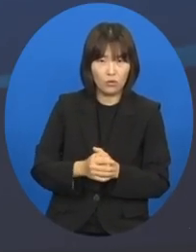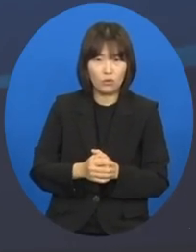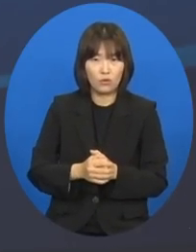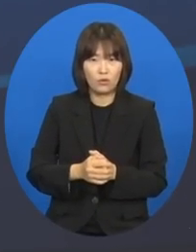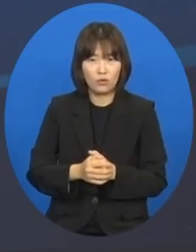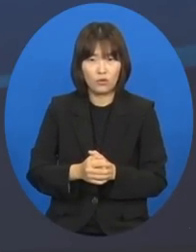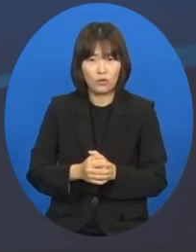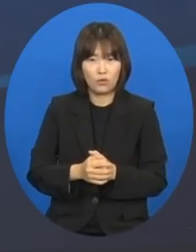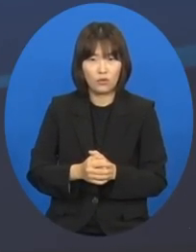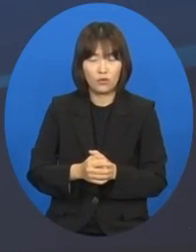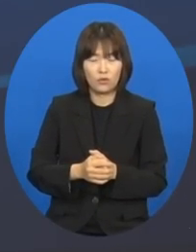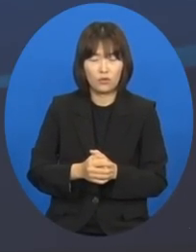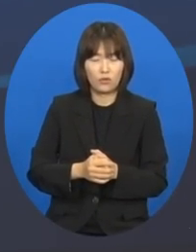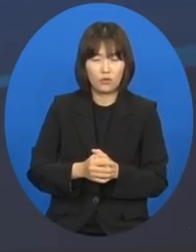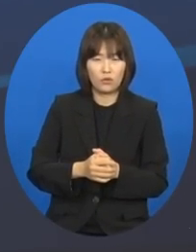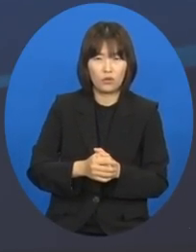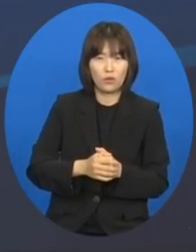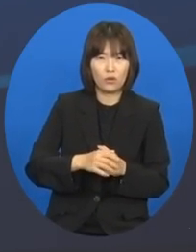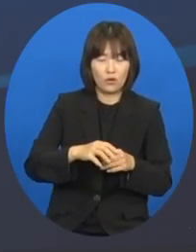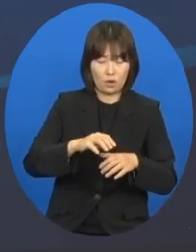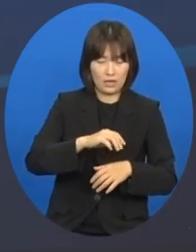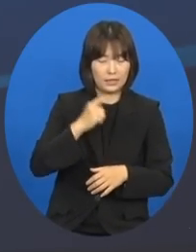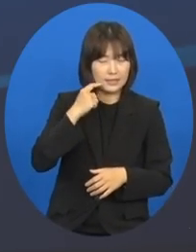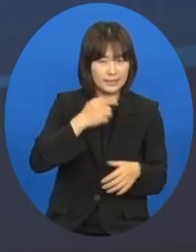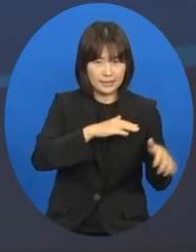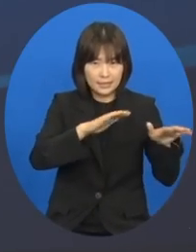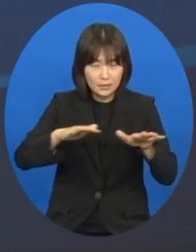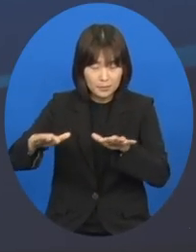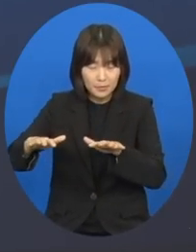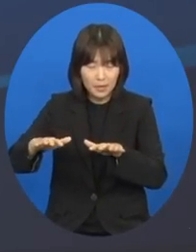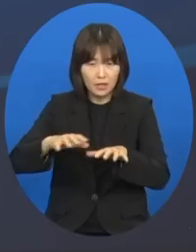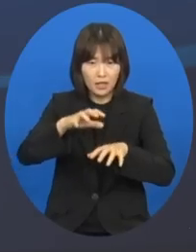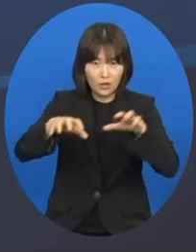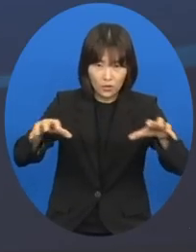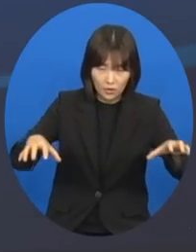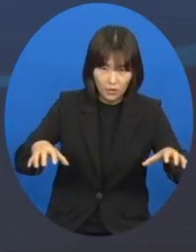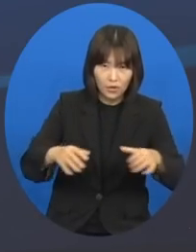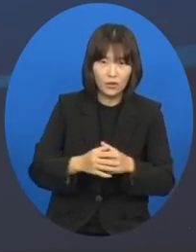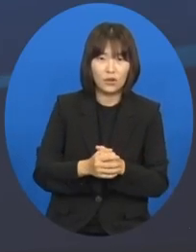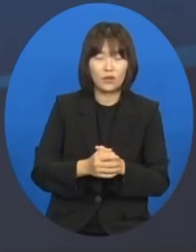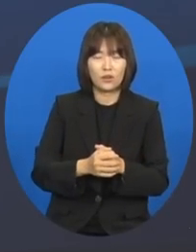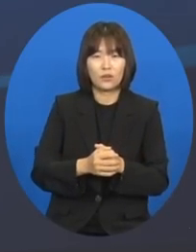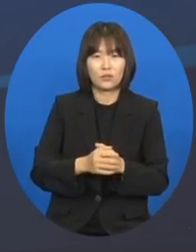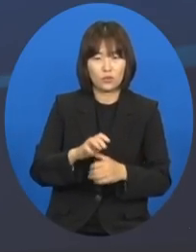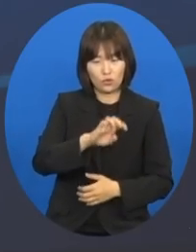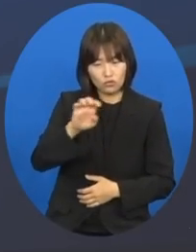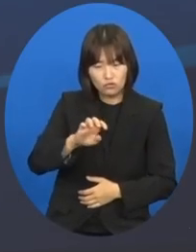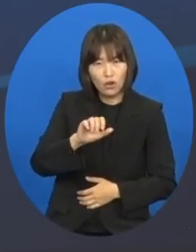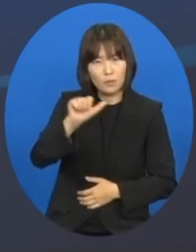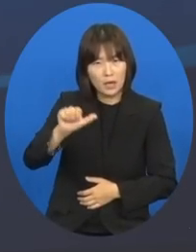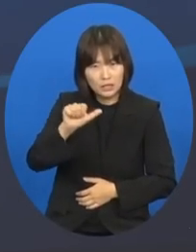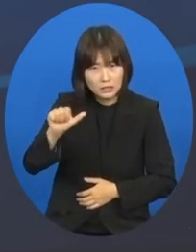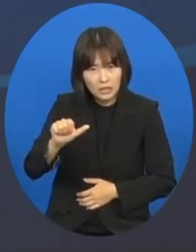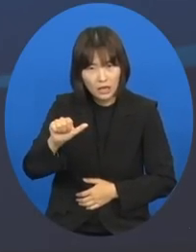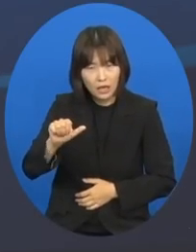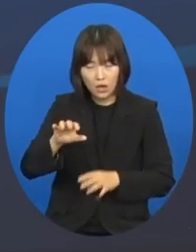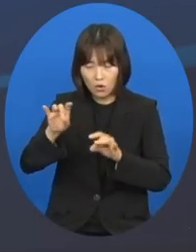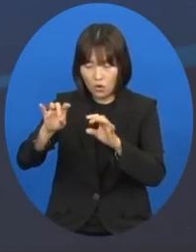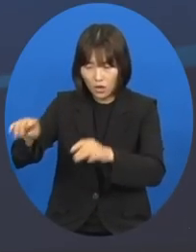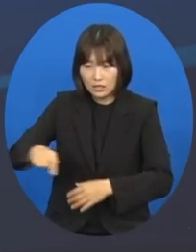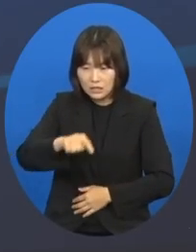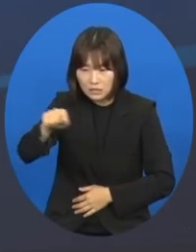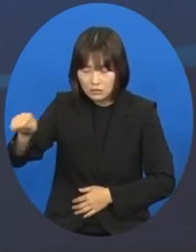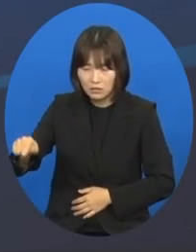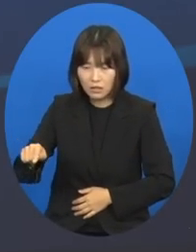인도양 북극해 남극해 육대주는 유럽 아시아 아프리카 북아메리카 남아메리카 5세 아니야